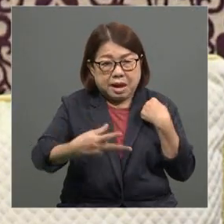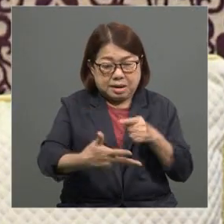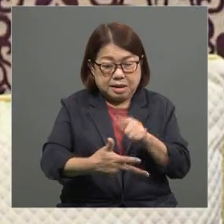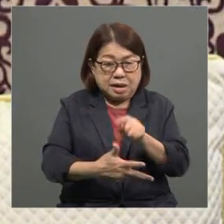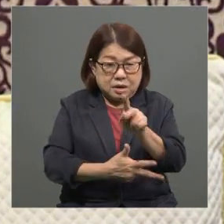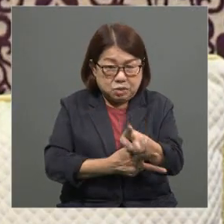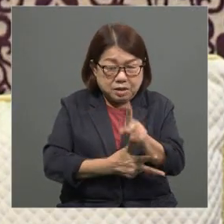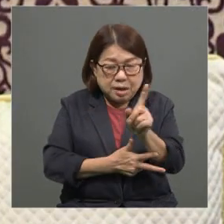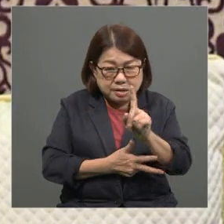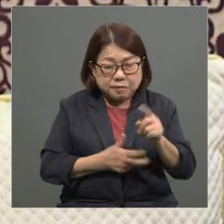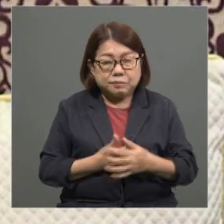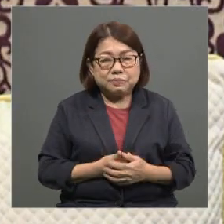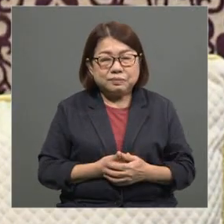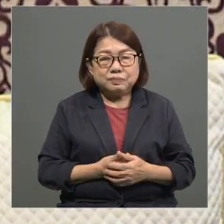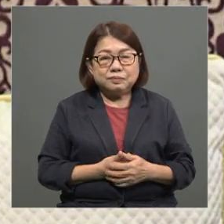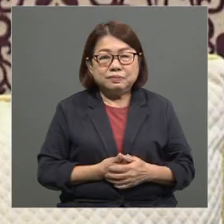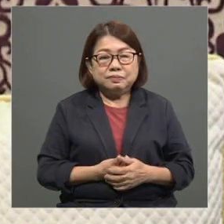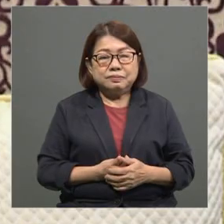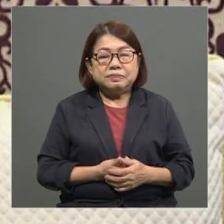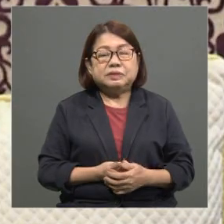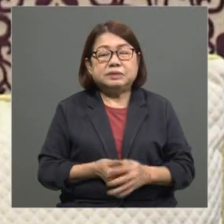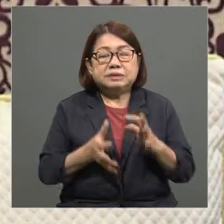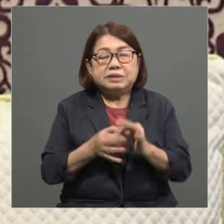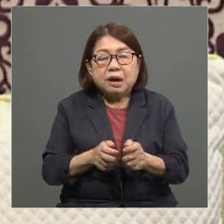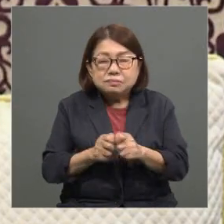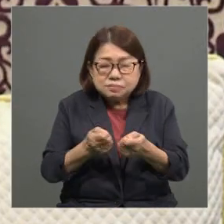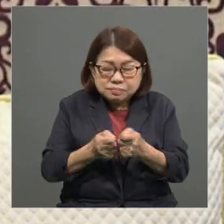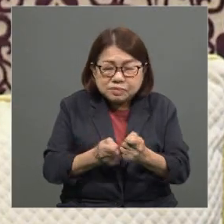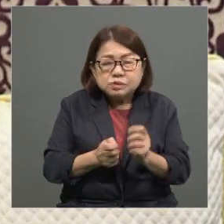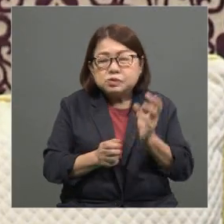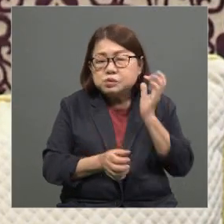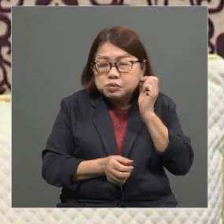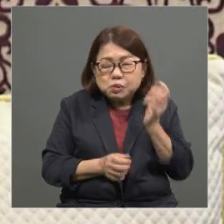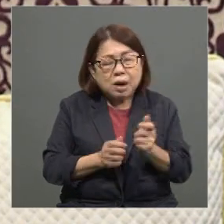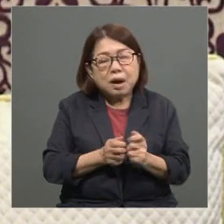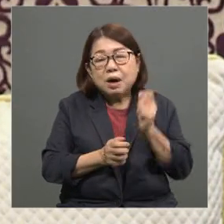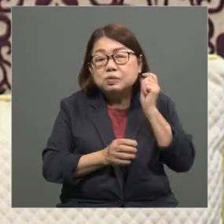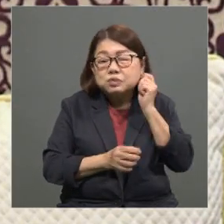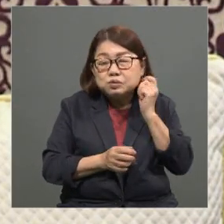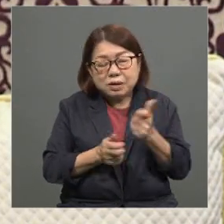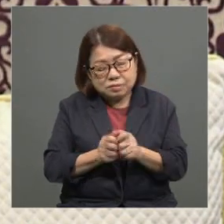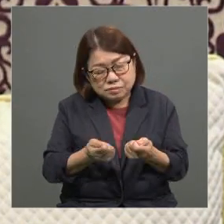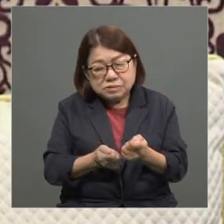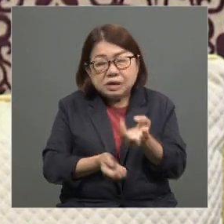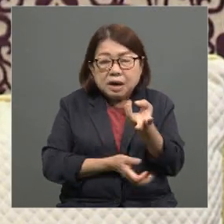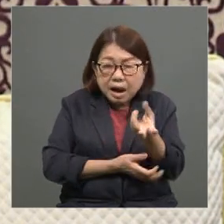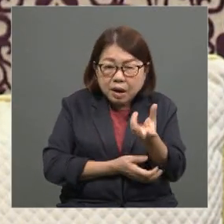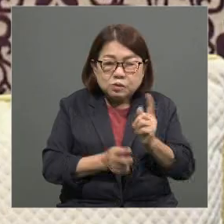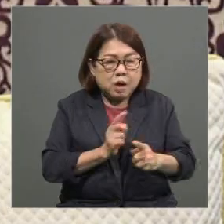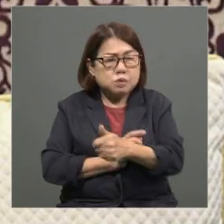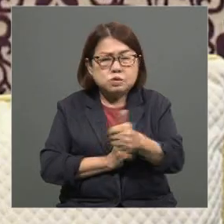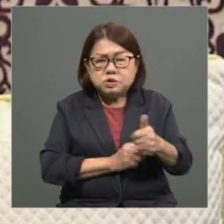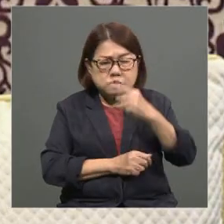เรื่องของธัญพืชหรือเกรนนะครับประเทศไทยเป็นประเทศที่มีศักยภาพในการปลูกข้าว